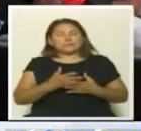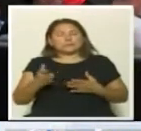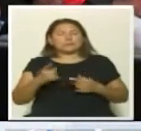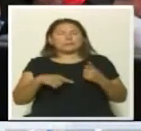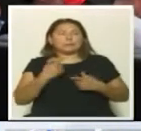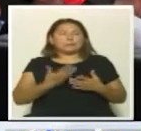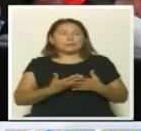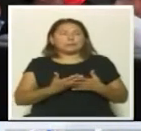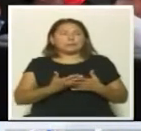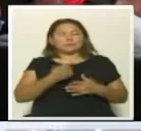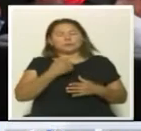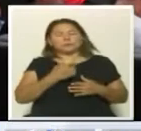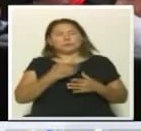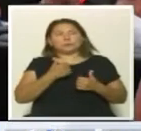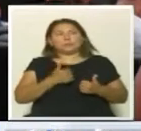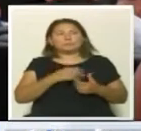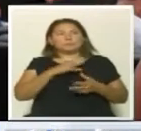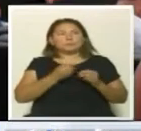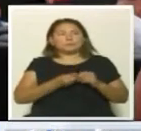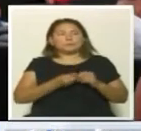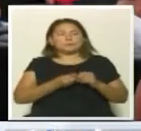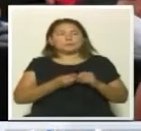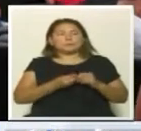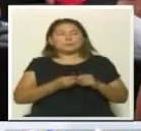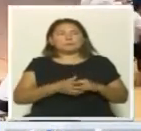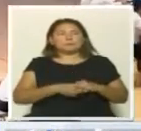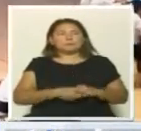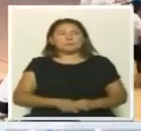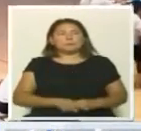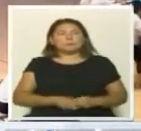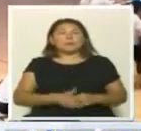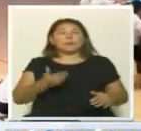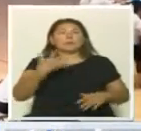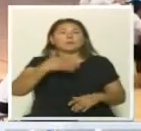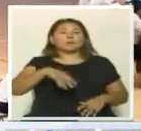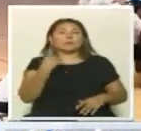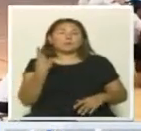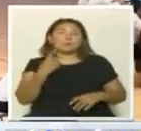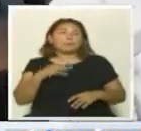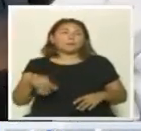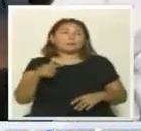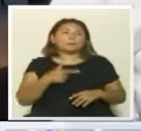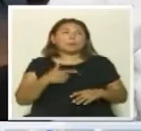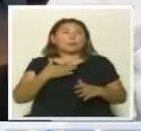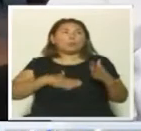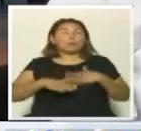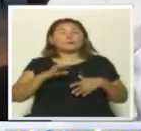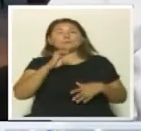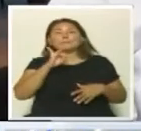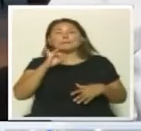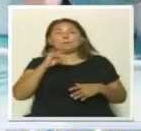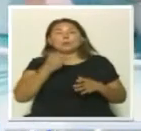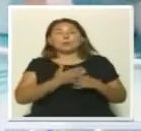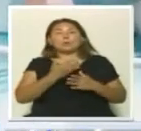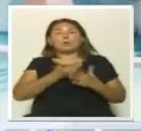кездескенбіз. Қарқымы жақсы. Жақсы соперник. Ал 51 келіде маңғыстаулық Қуаныш Дүйсенбай жеңімпаз атанды.